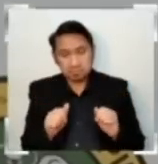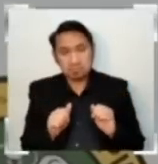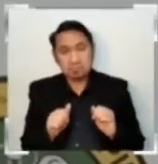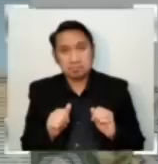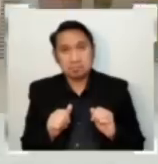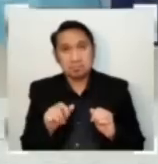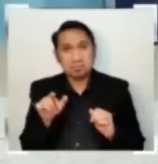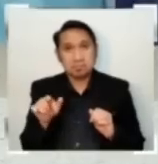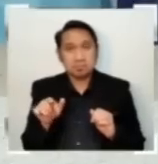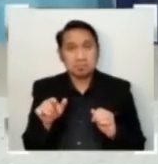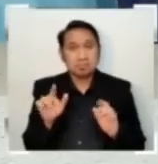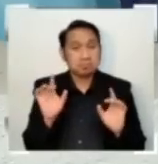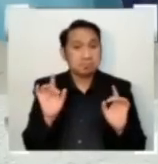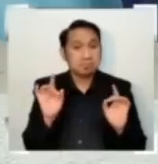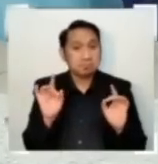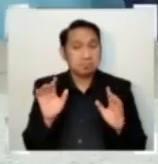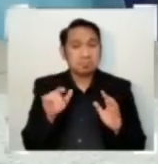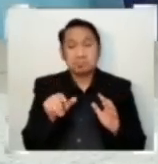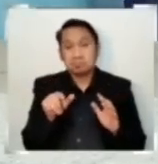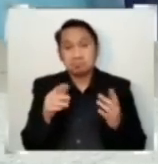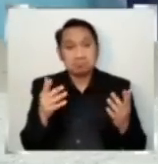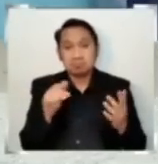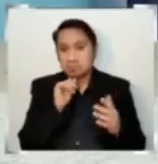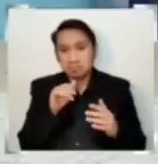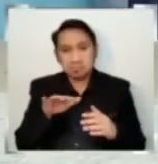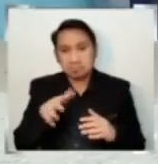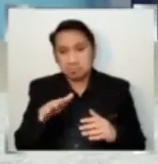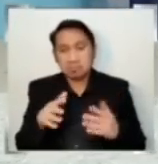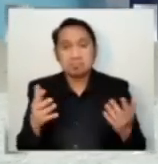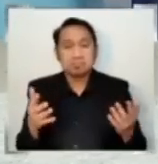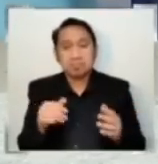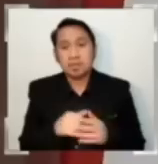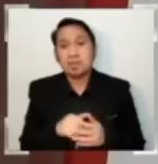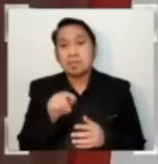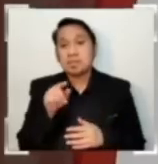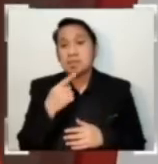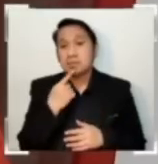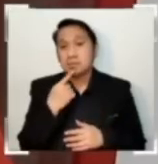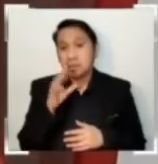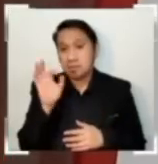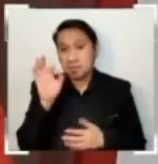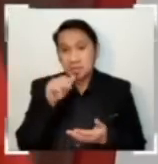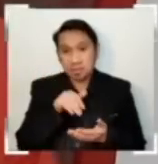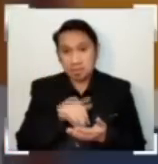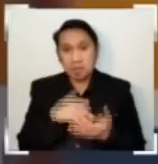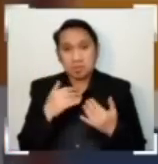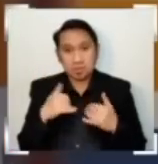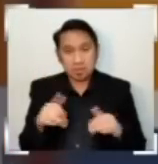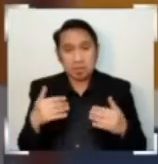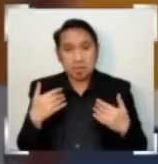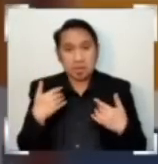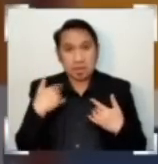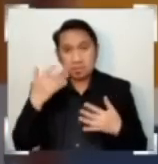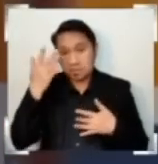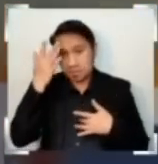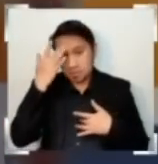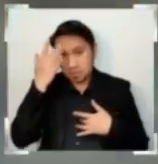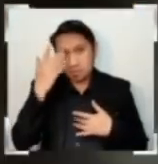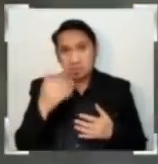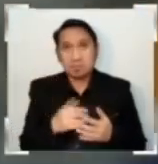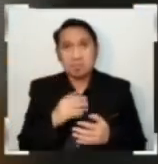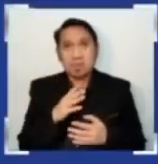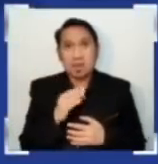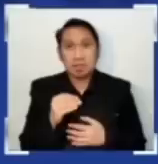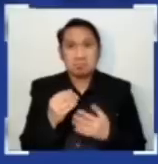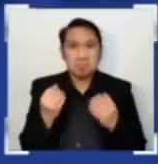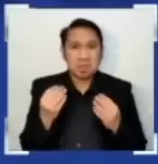that minimum. Sa huling tala ng DOH, may mahigit 9,000 active cases sa bansa. Tila kampante na ang maraming